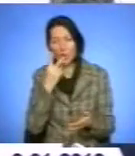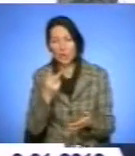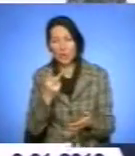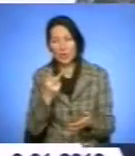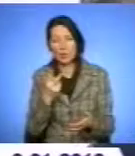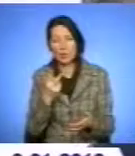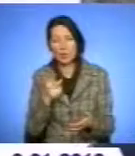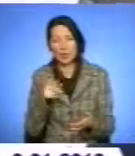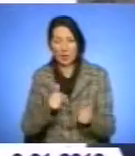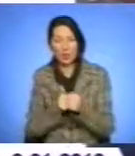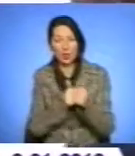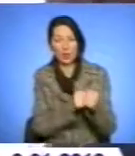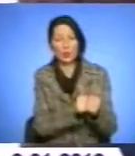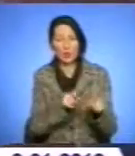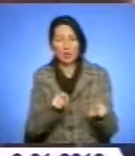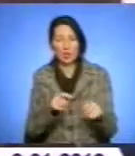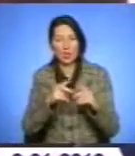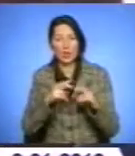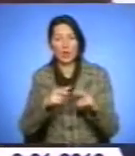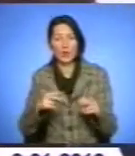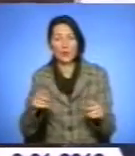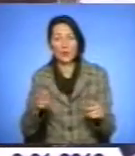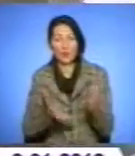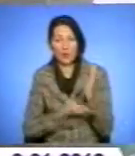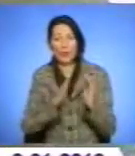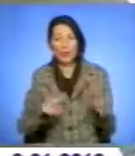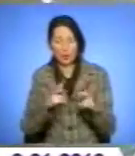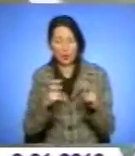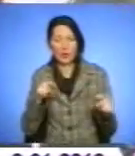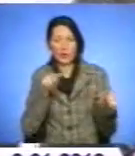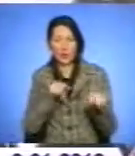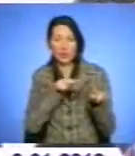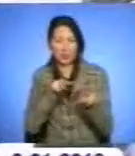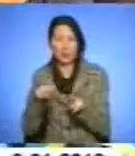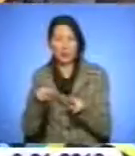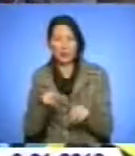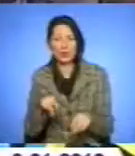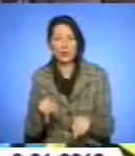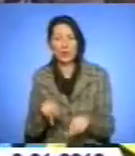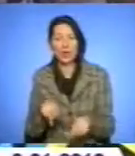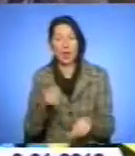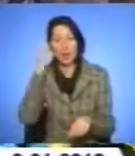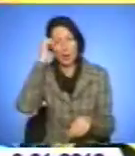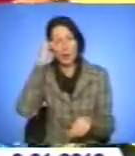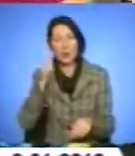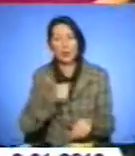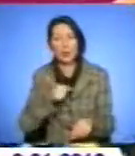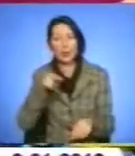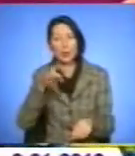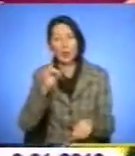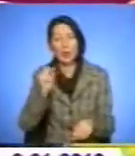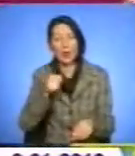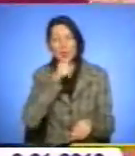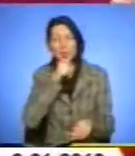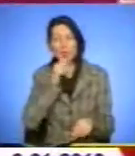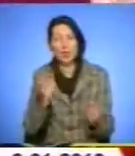за нами, сядемо в парку, напроти нас сідає. Це було постійно, така була покриття. Пам'ять про прадідуся береже його